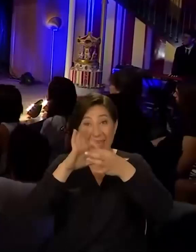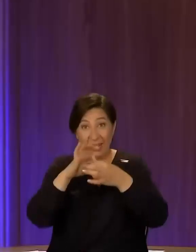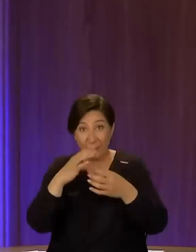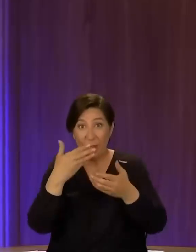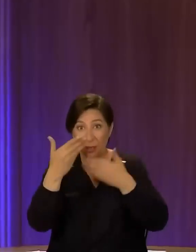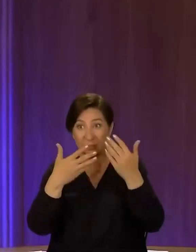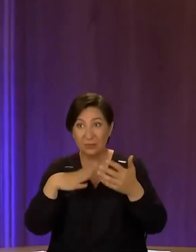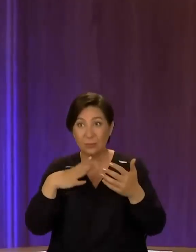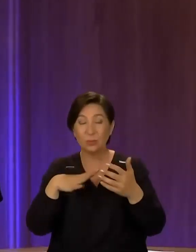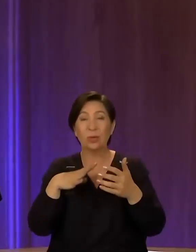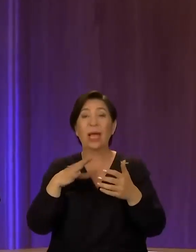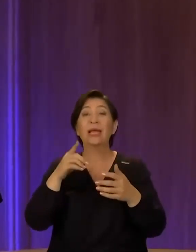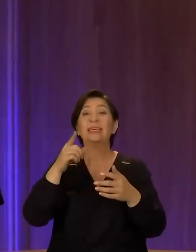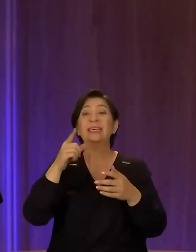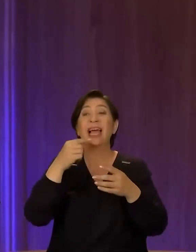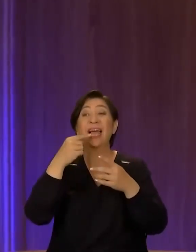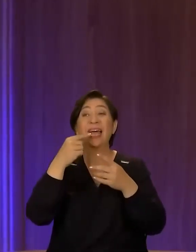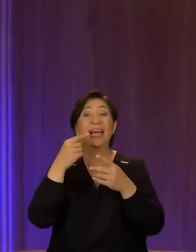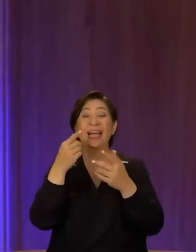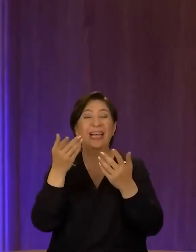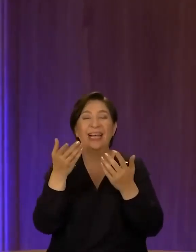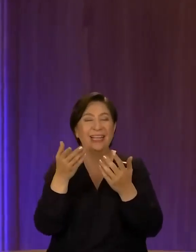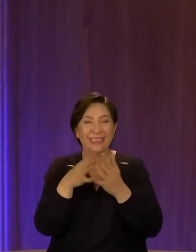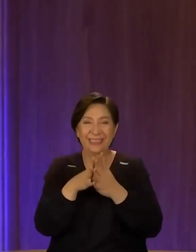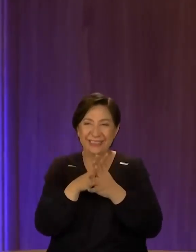Şey, ne yapacağız?